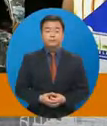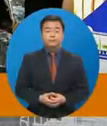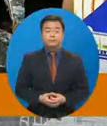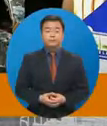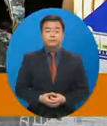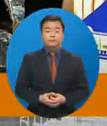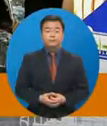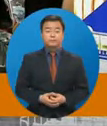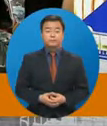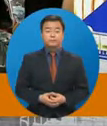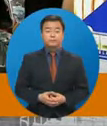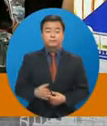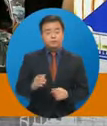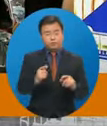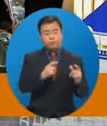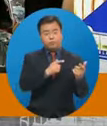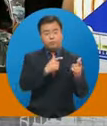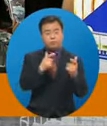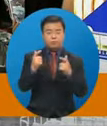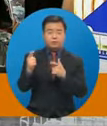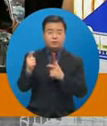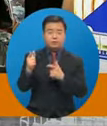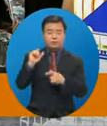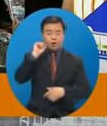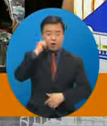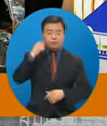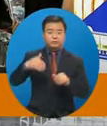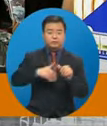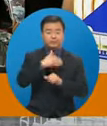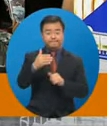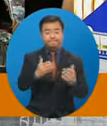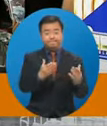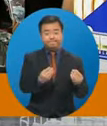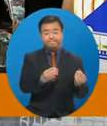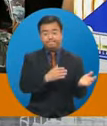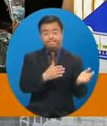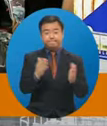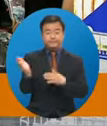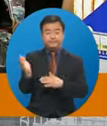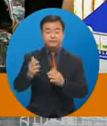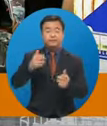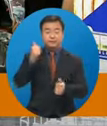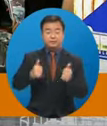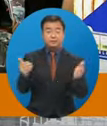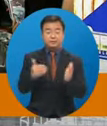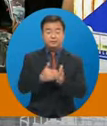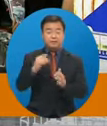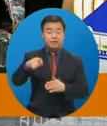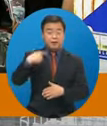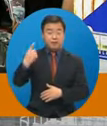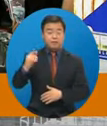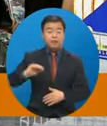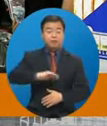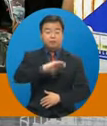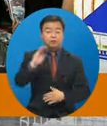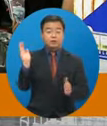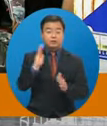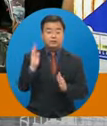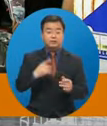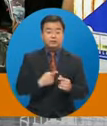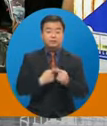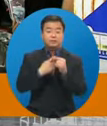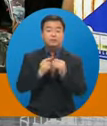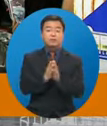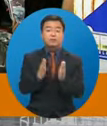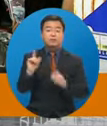4 뭐 여러가지 우여곡절 속에 어쨌든 수능은 끝이 났습니다 이렇게 수능이 끝나고 나면 우리 학생들 제일 먼저 시작하는게 바로